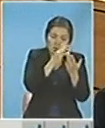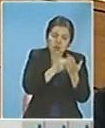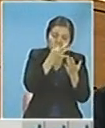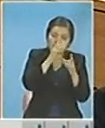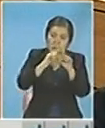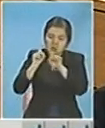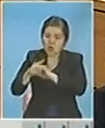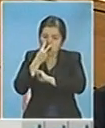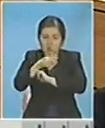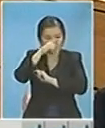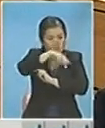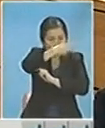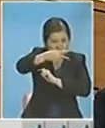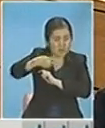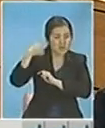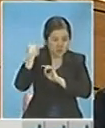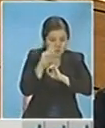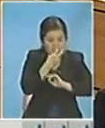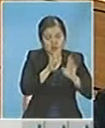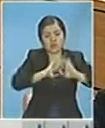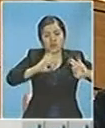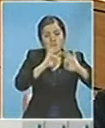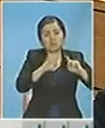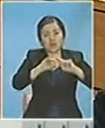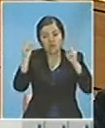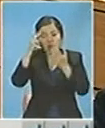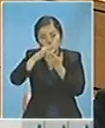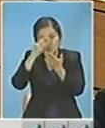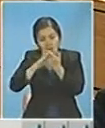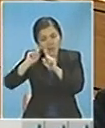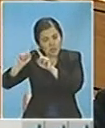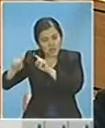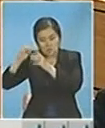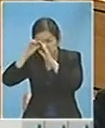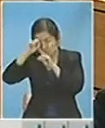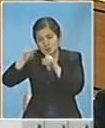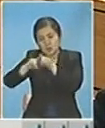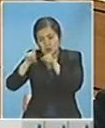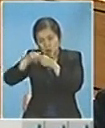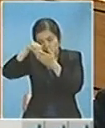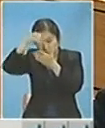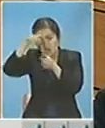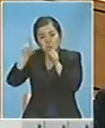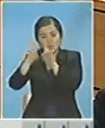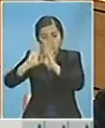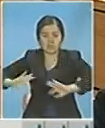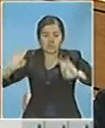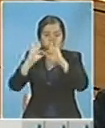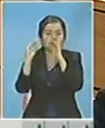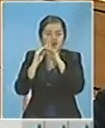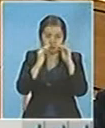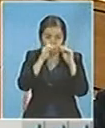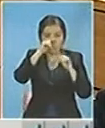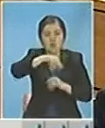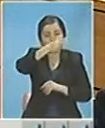วิชาภาษาไทยและการใช้ภาษาไทยแต่ขณะเดียวกันวิชาอื่นก็มีความสำคัญไม่ด้อยไปกว่าภาษาไทยด้วยเช่นกัน เพราะฉะนั้นเ